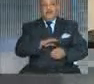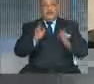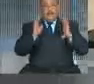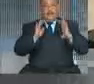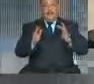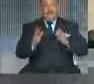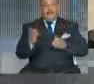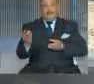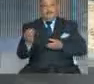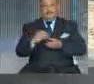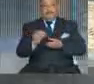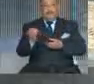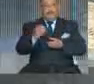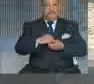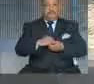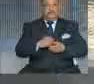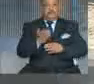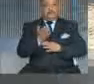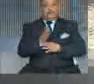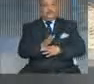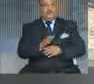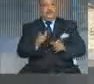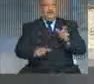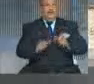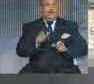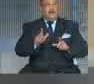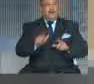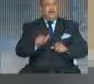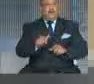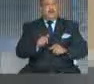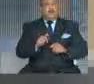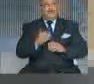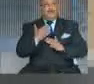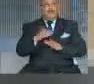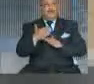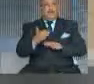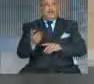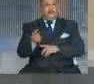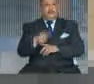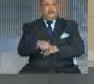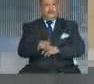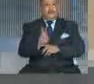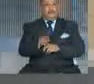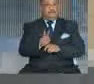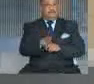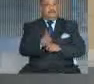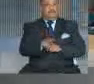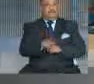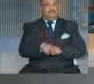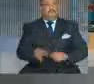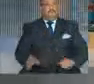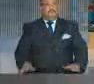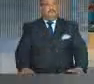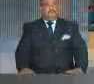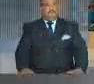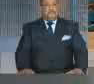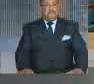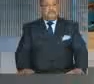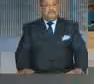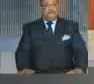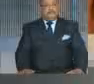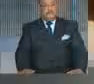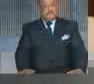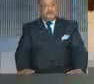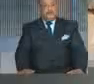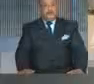ومقاومة الاستعمار. ندوات فكرية وعكاظية للشعر ومعارض مختلفة للصناعات التقليدية وعرض للحضرة